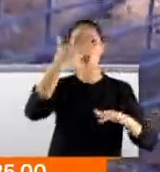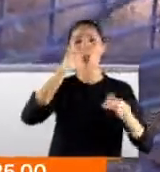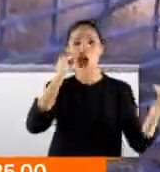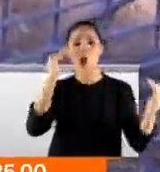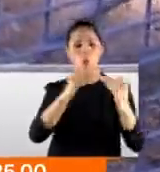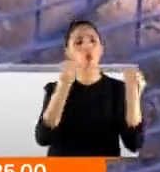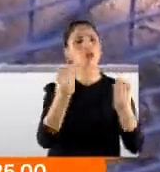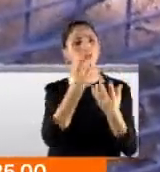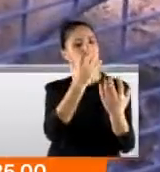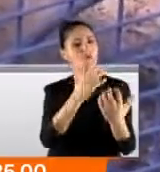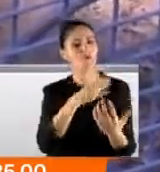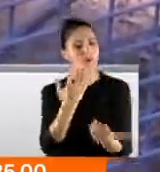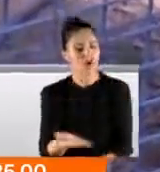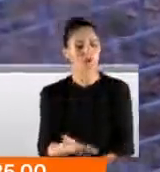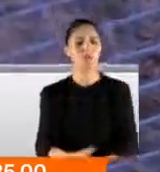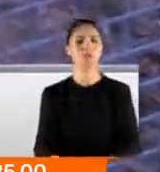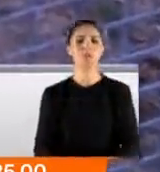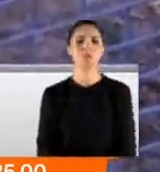da iyi bakılıyorlar.